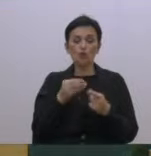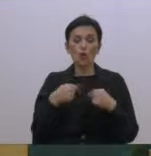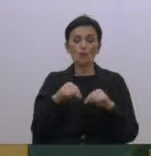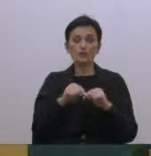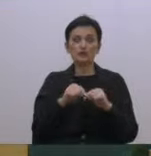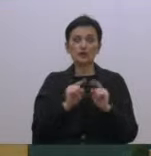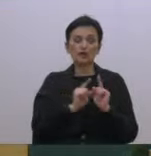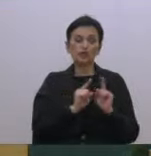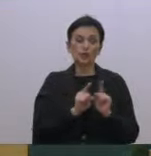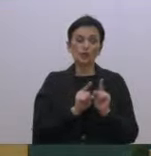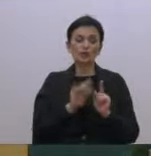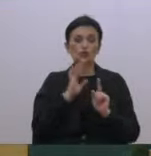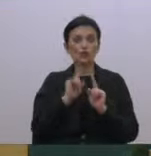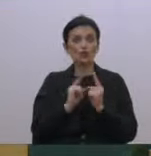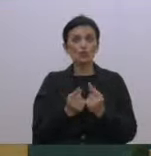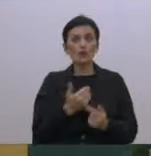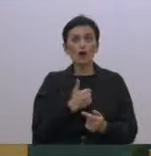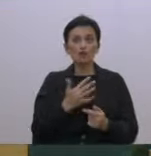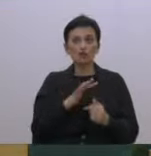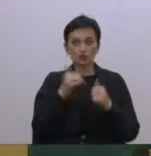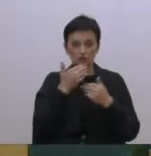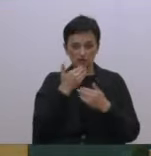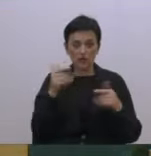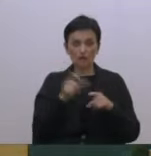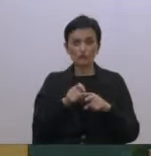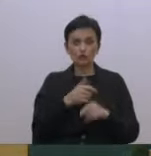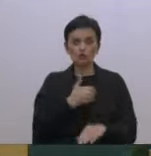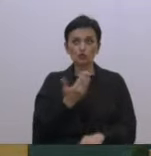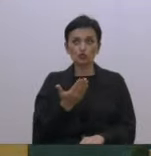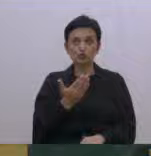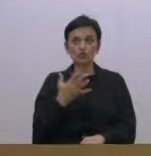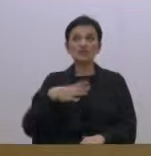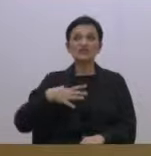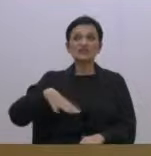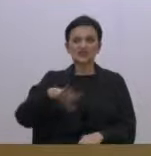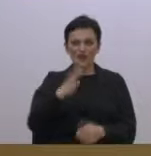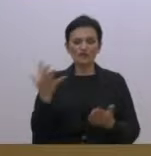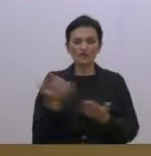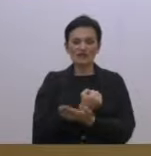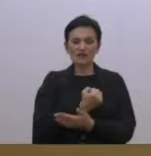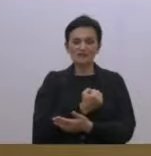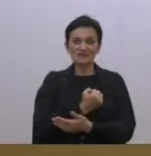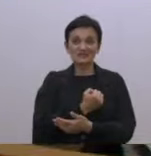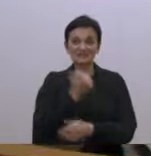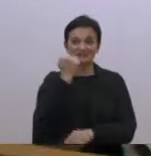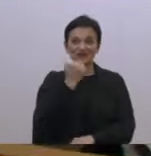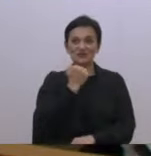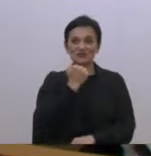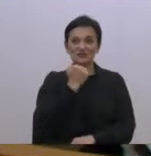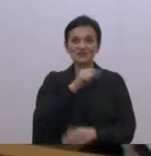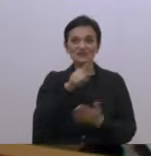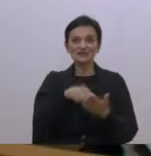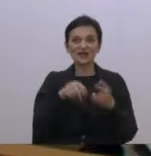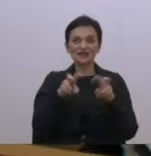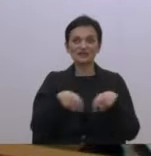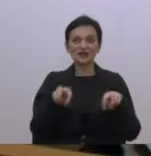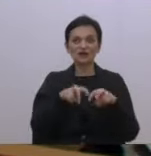კომიტეტებს ოპოზიციას უმრავლესობას არსულს დასკვნით სიტყვა თუ ქსურთ საქართველო იგებს. მადლობთ, საკითხი